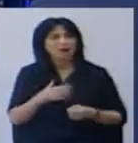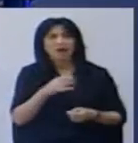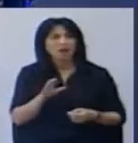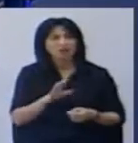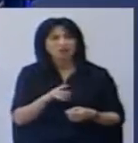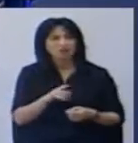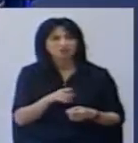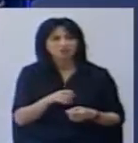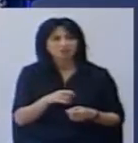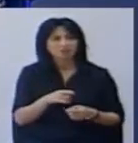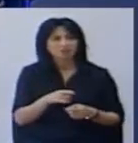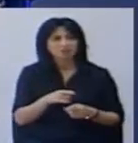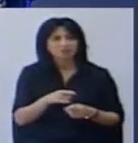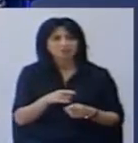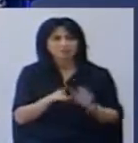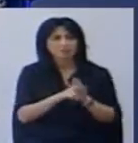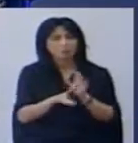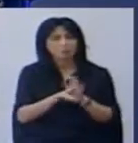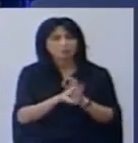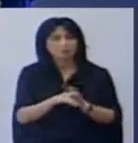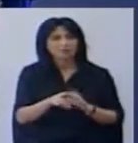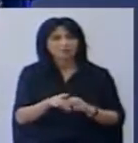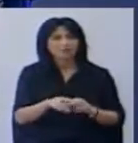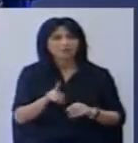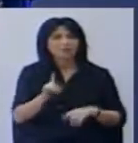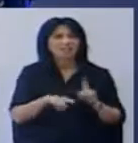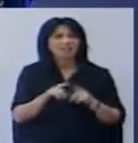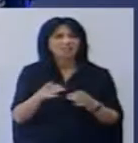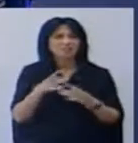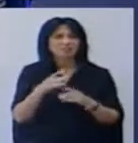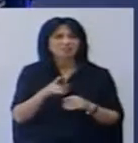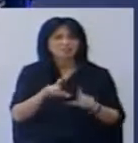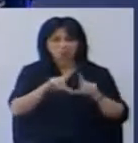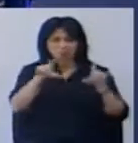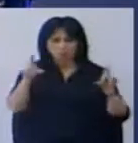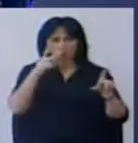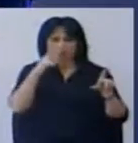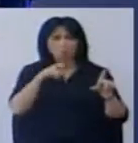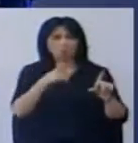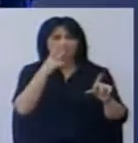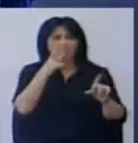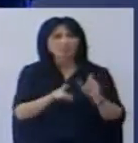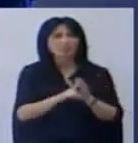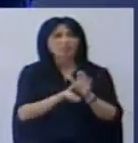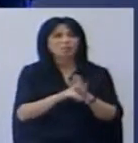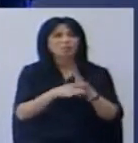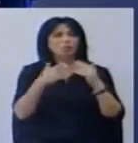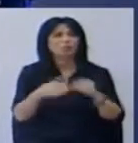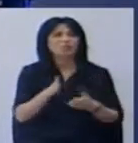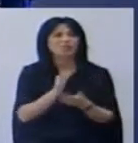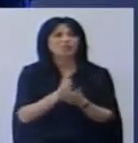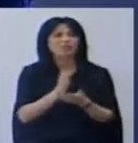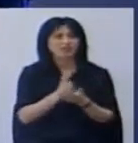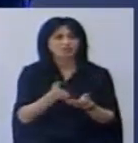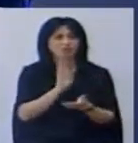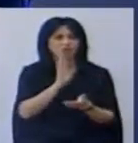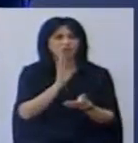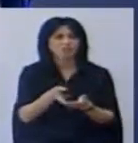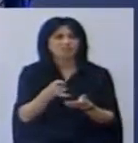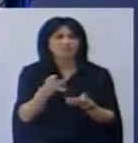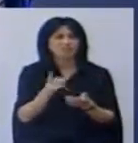თქვენ რო დაგბომბობთ და ნათესავი გვეუბნება რომ რუკაზე რო დახედავენო ისედაც დაბომბილი ვართ უკვეო და ამოთხწელდაც